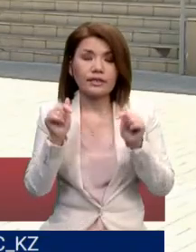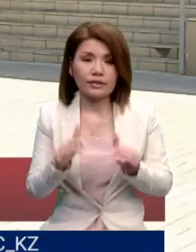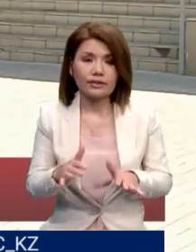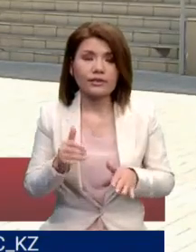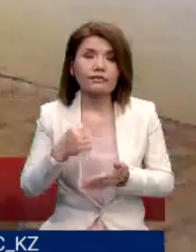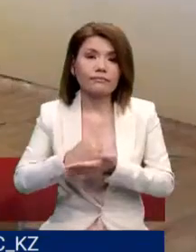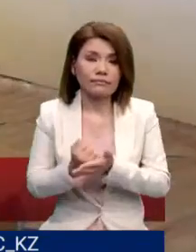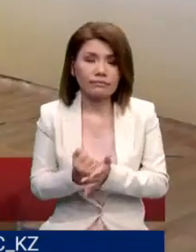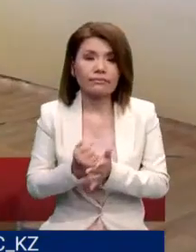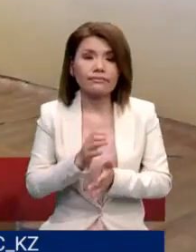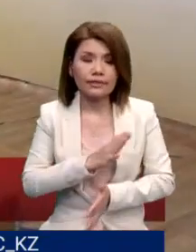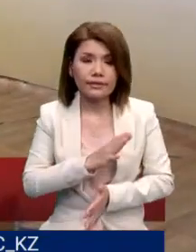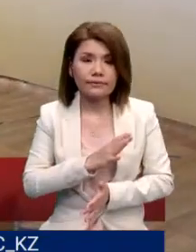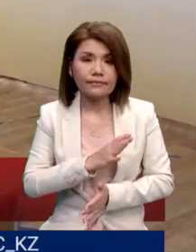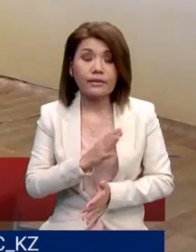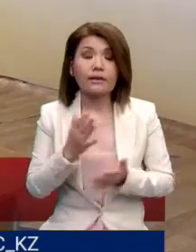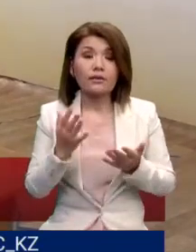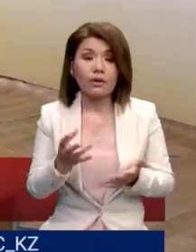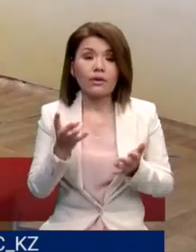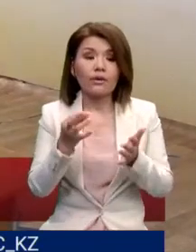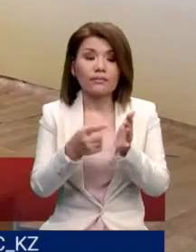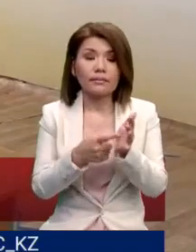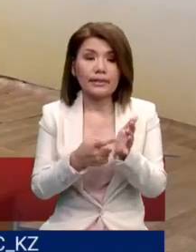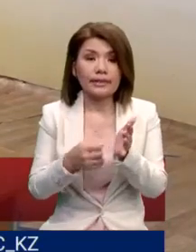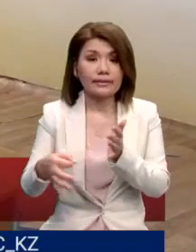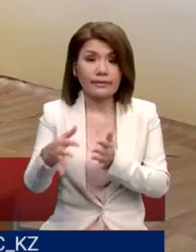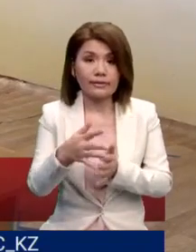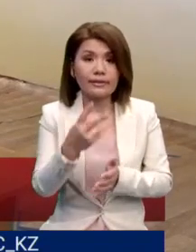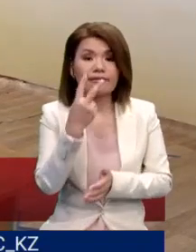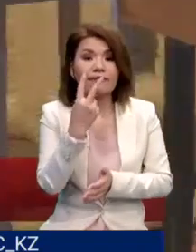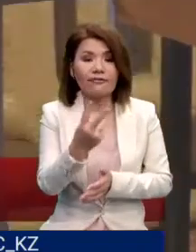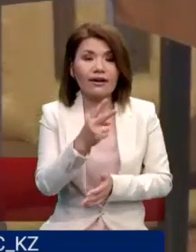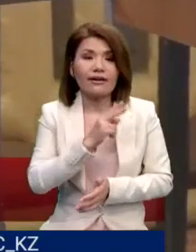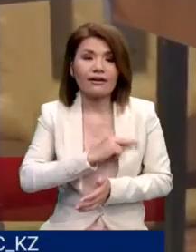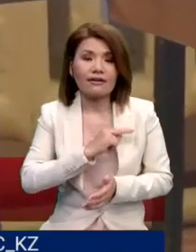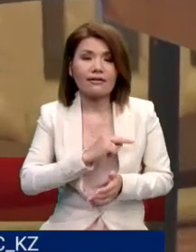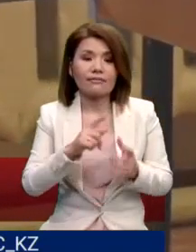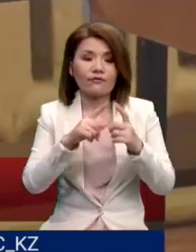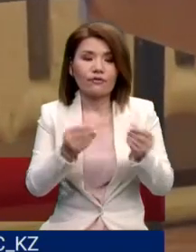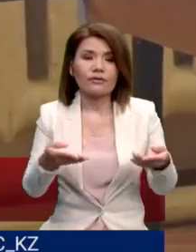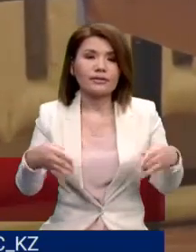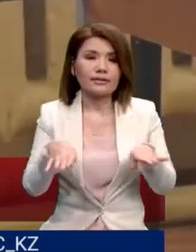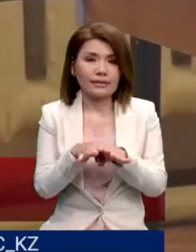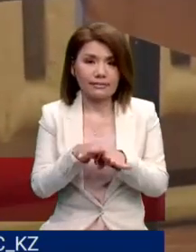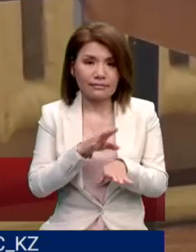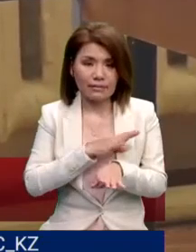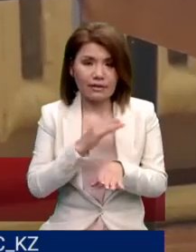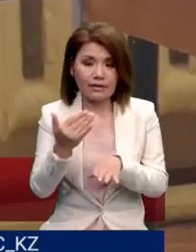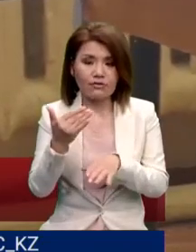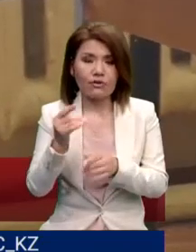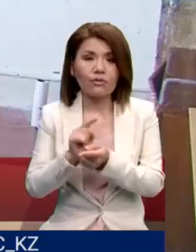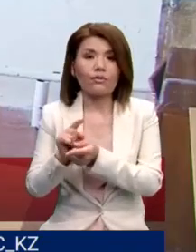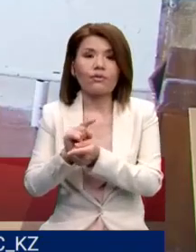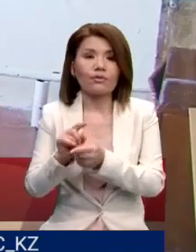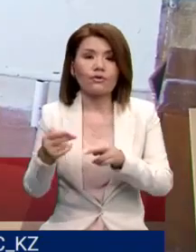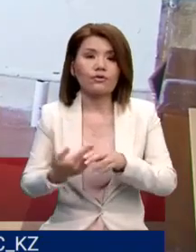шешім қабылдап отырмыз. Дегенмен Қарағанды облысында биыл 2 мектеп өз жұмысын тоқтатты. Тағы 4-теуі